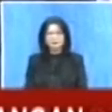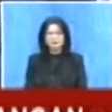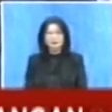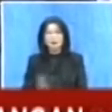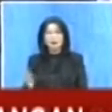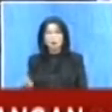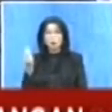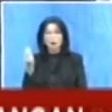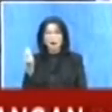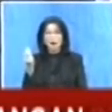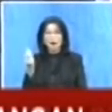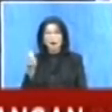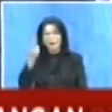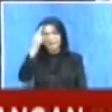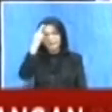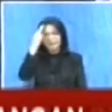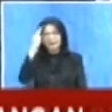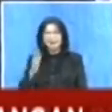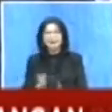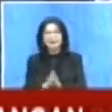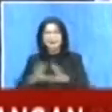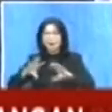Ketua, Pimpinan dan Anggota